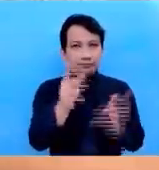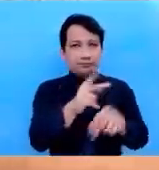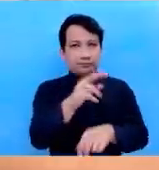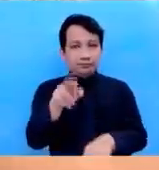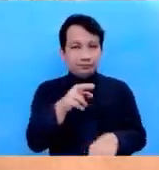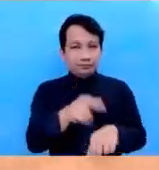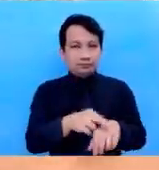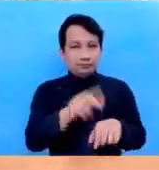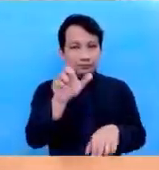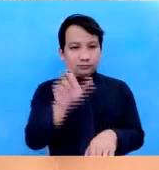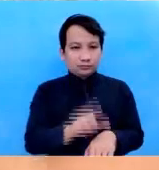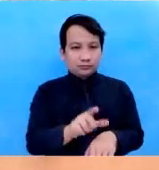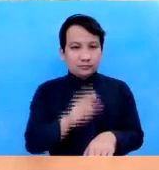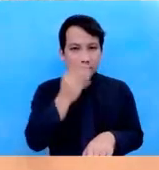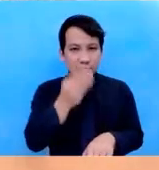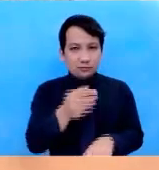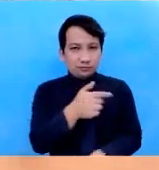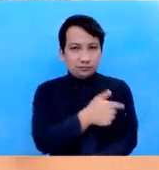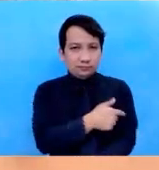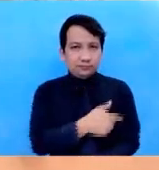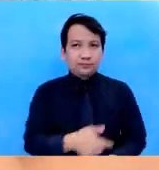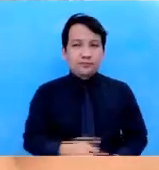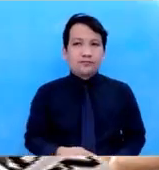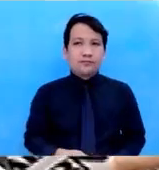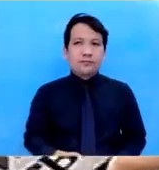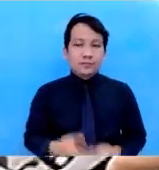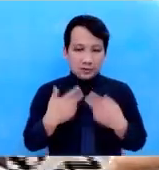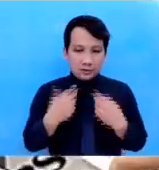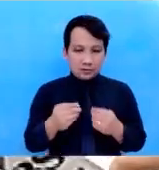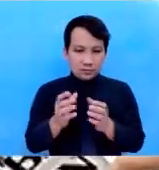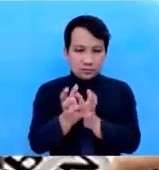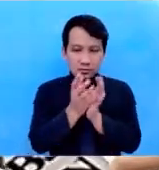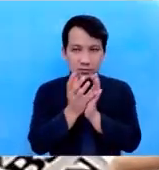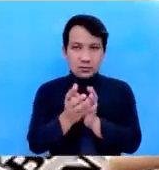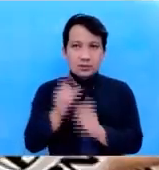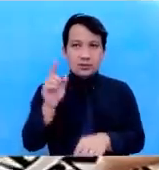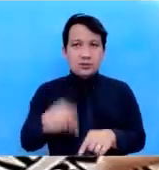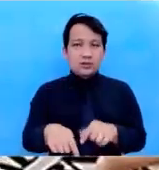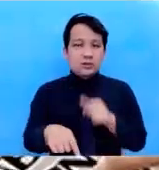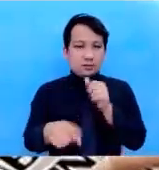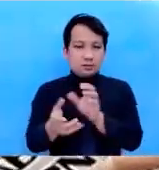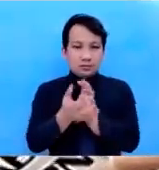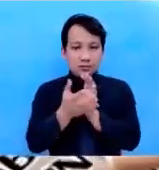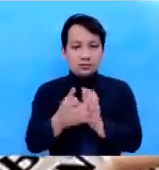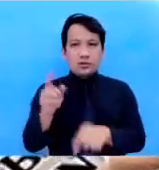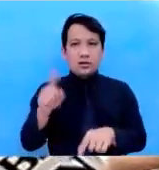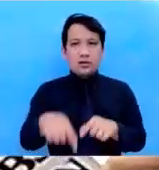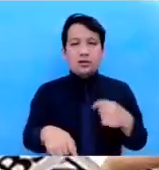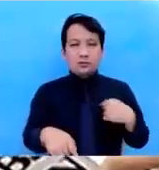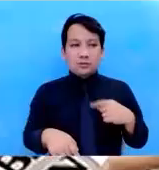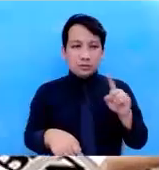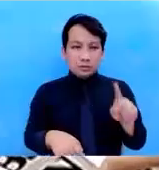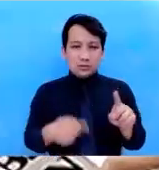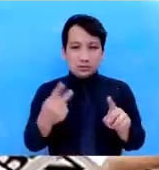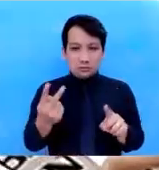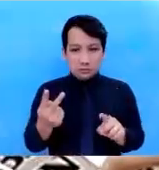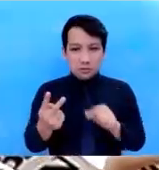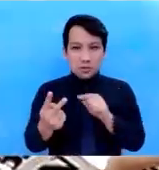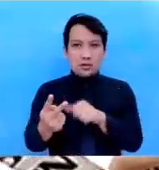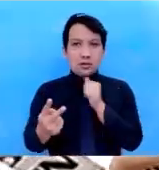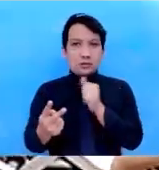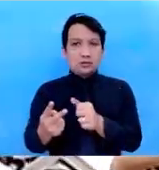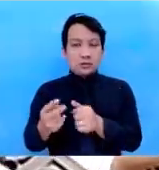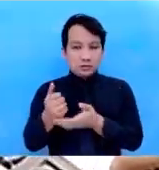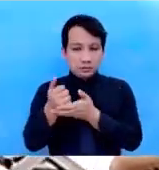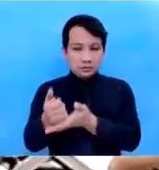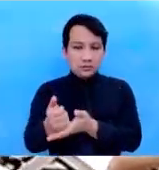mababa ang vaccination rate. We need to have healthy communities at hindi magiging healthy ang community kung merong isa o dalawa na hindi natin natutugunan